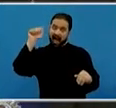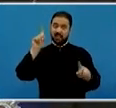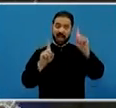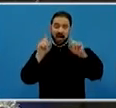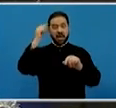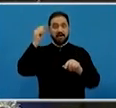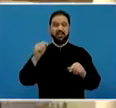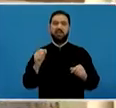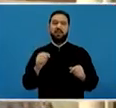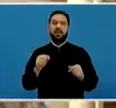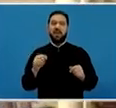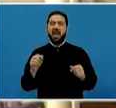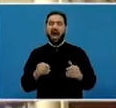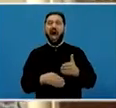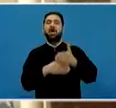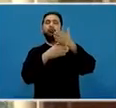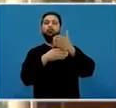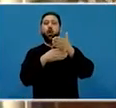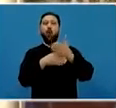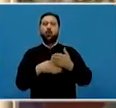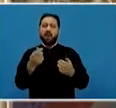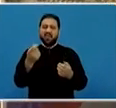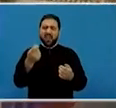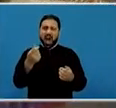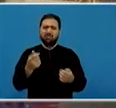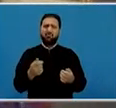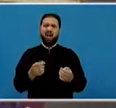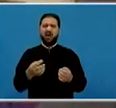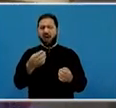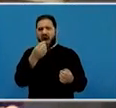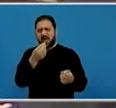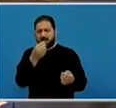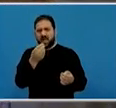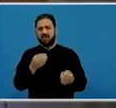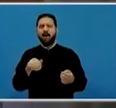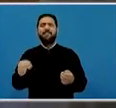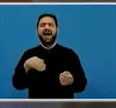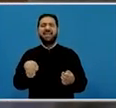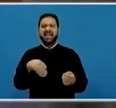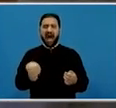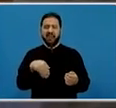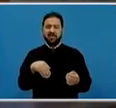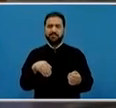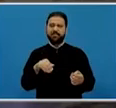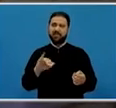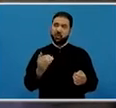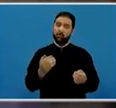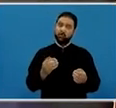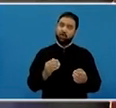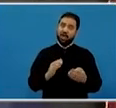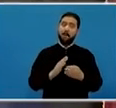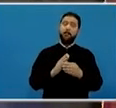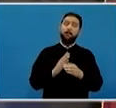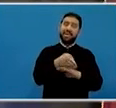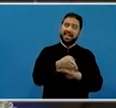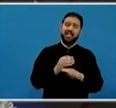materiale, care atunci când intervine o problemă majoră sunt foarte necesare și acestea, și atât că și prin rețelele de